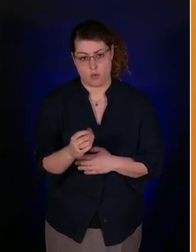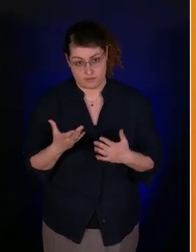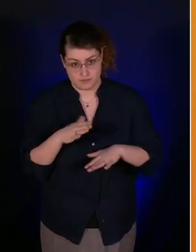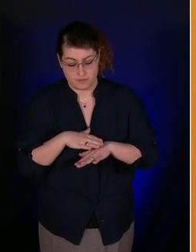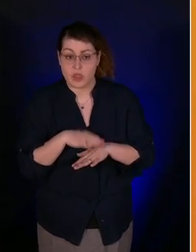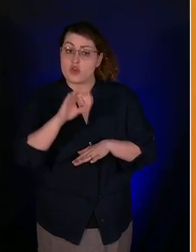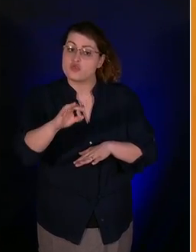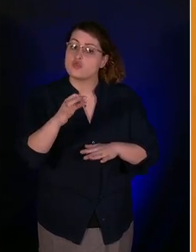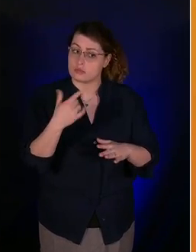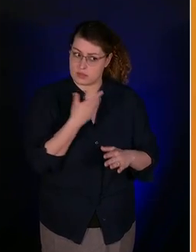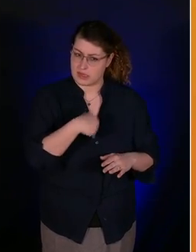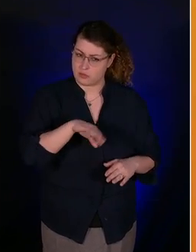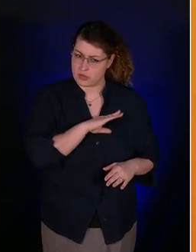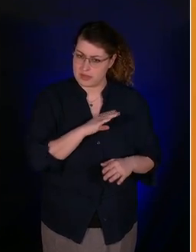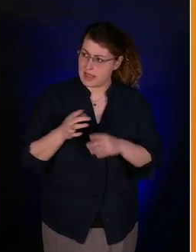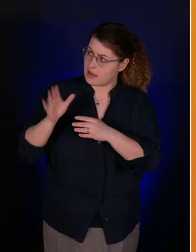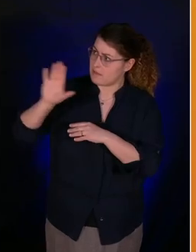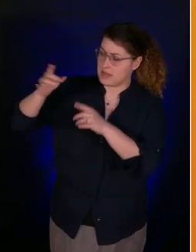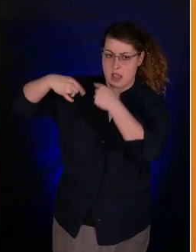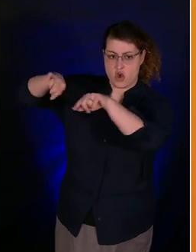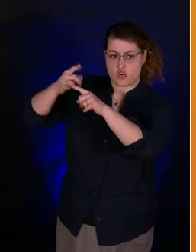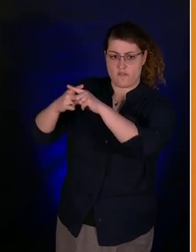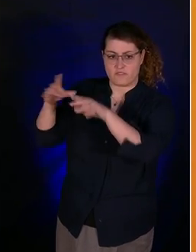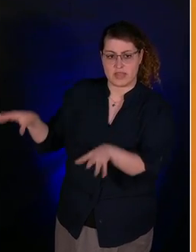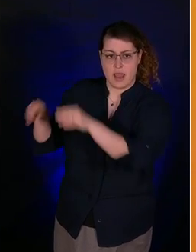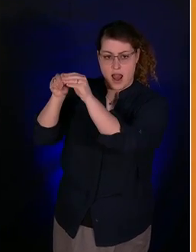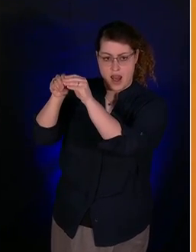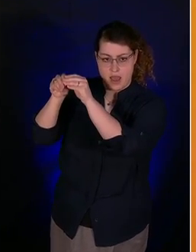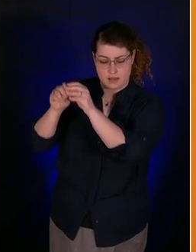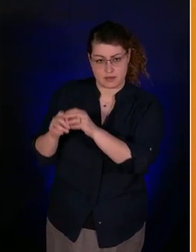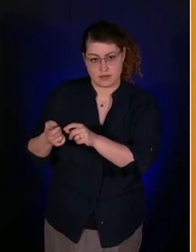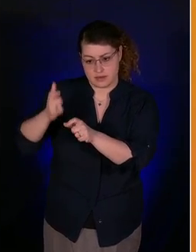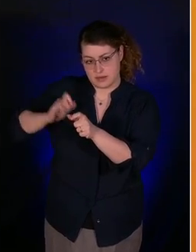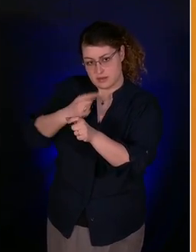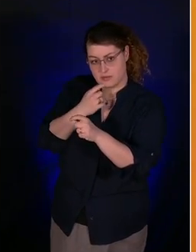une responsabilité confédérale qui a nécessité